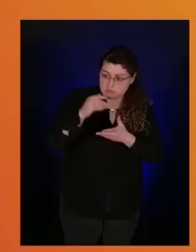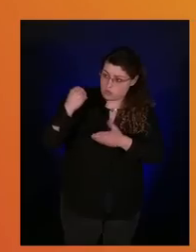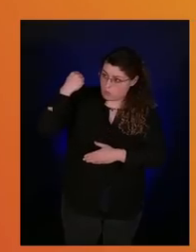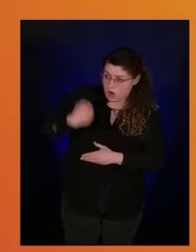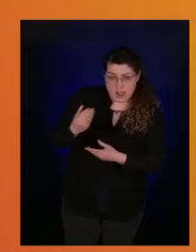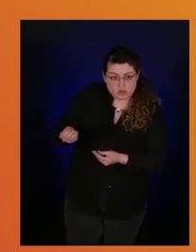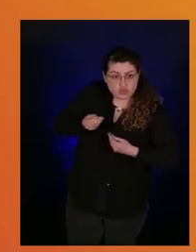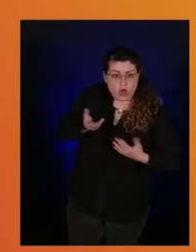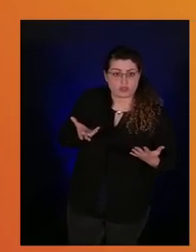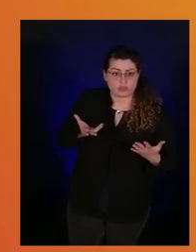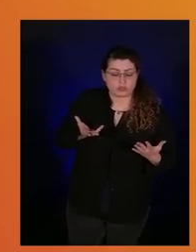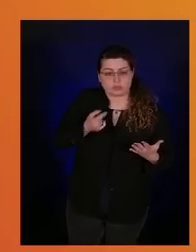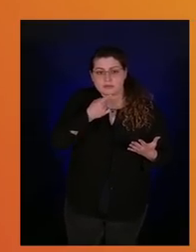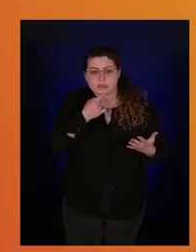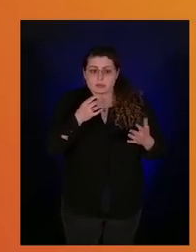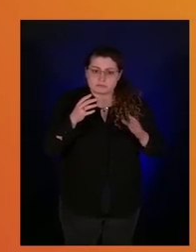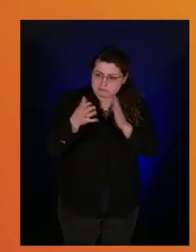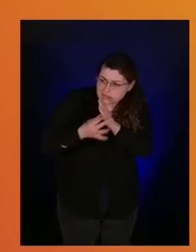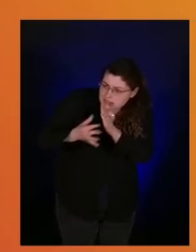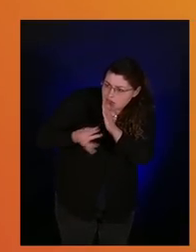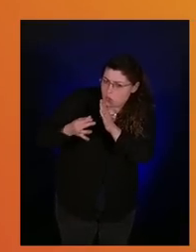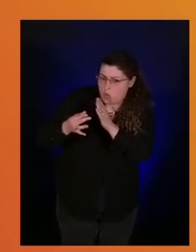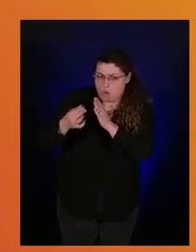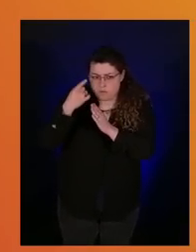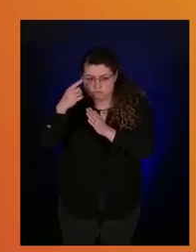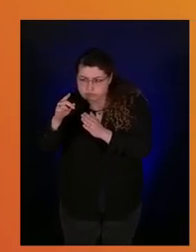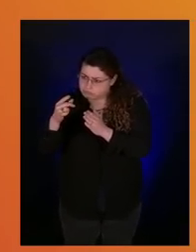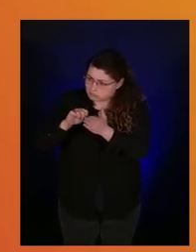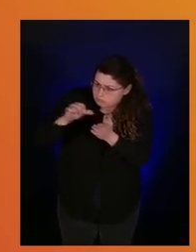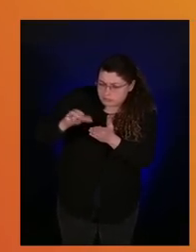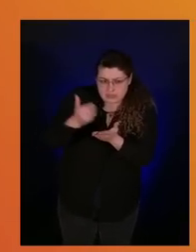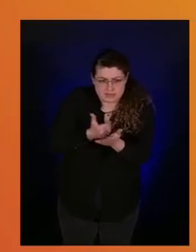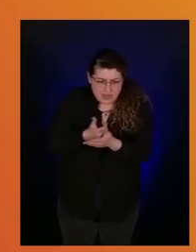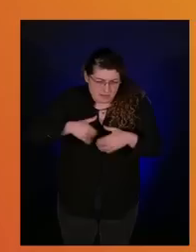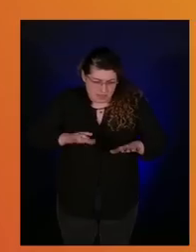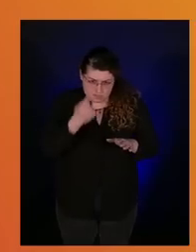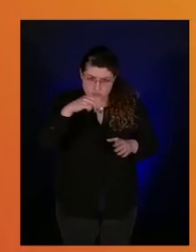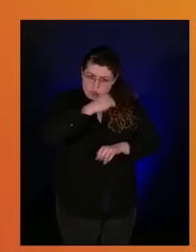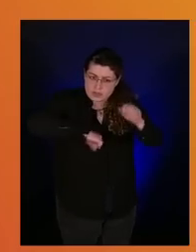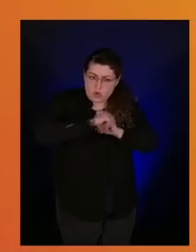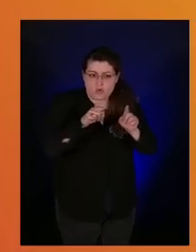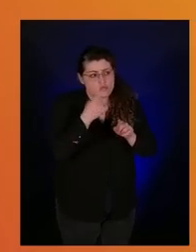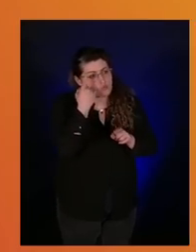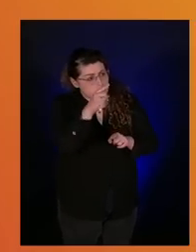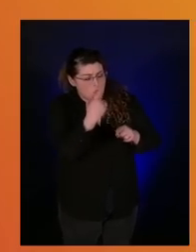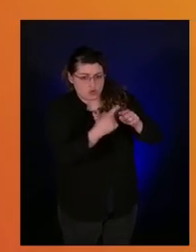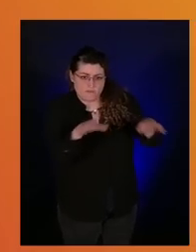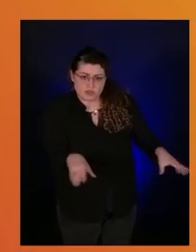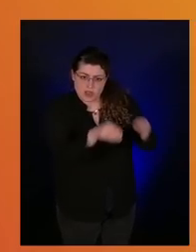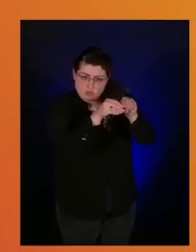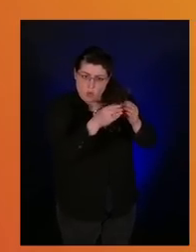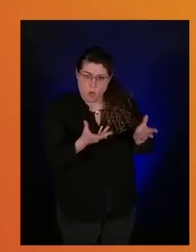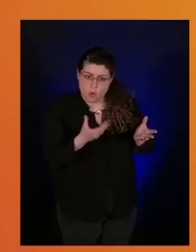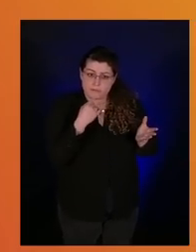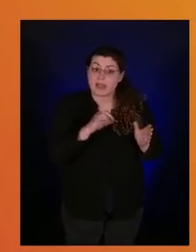que ce qui n'est pas compensé par la cotisation pour payer un salaire, quelle que soit l'organisation qui est ici ou à la Confédération, l'est quand on a